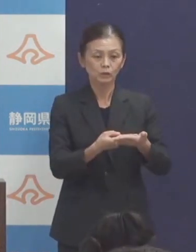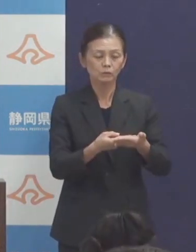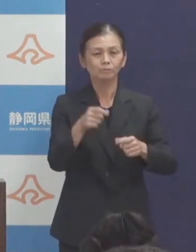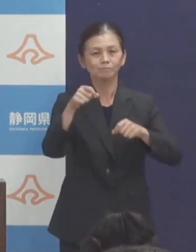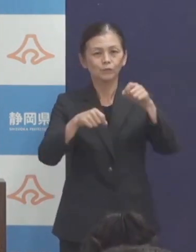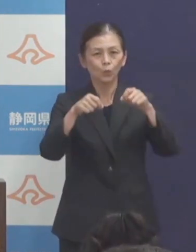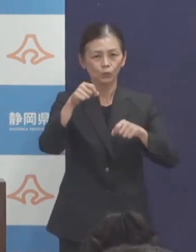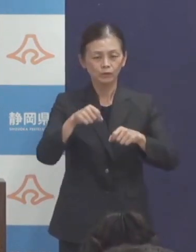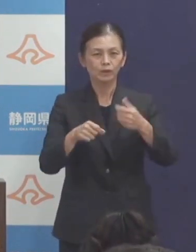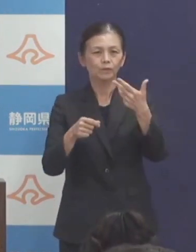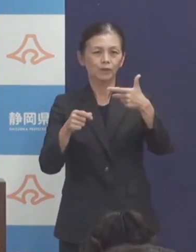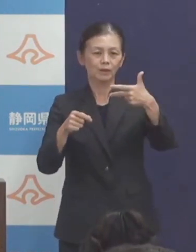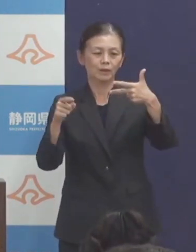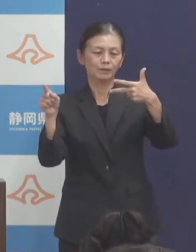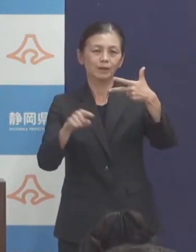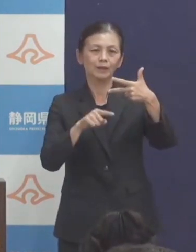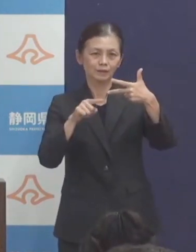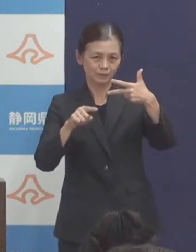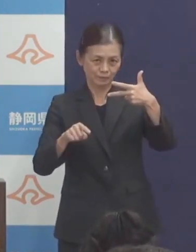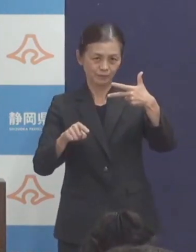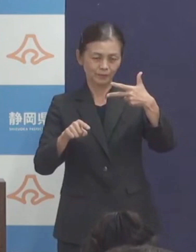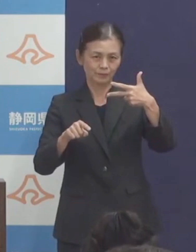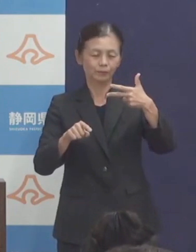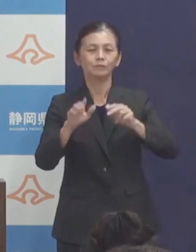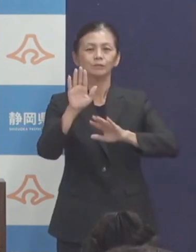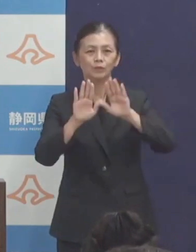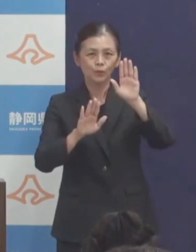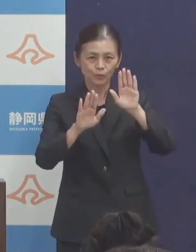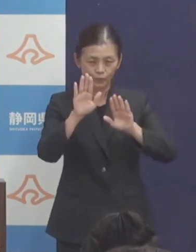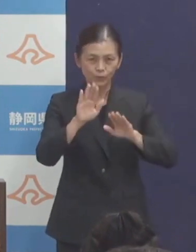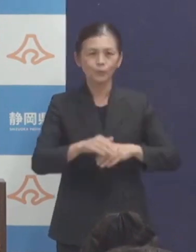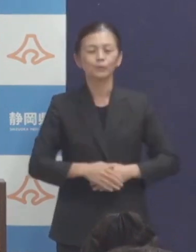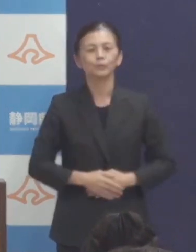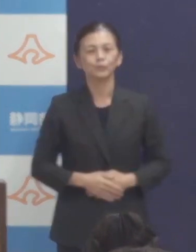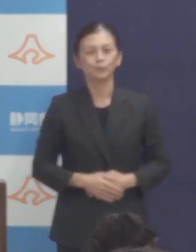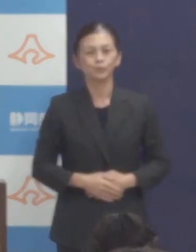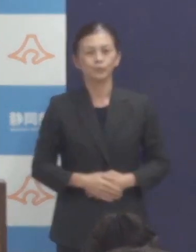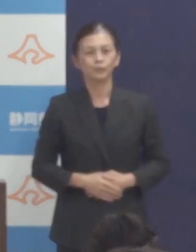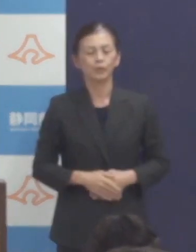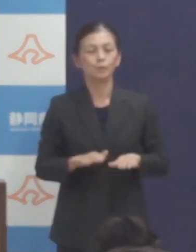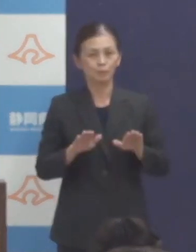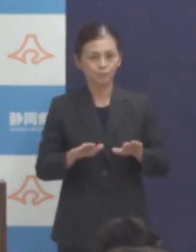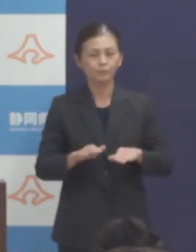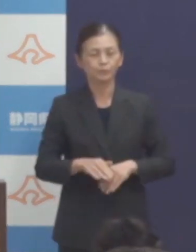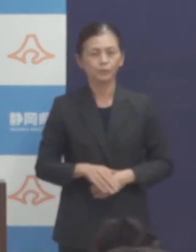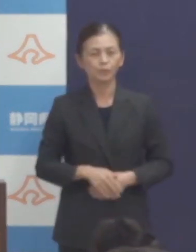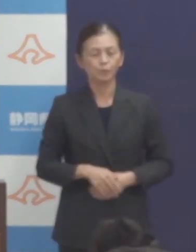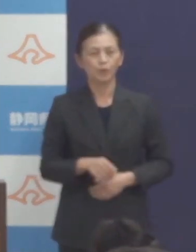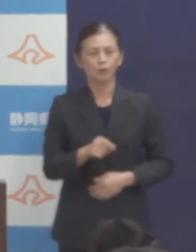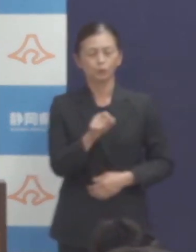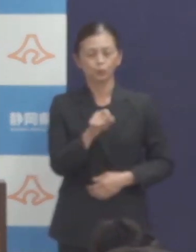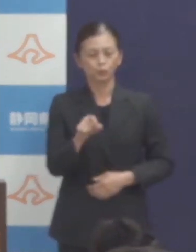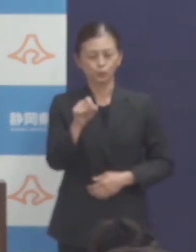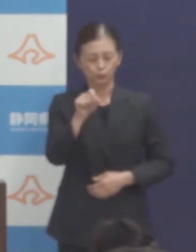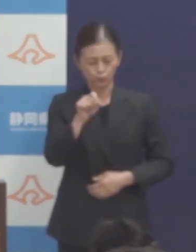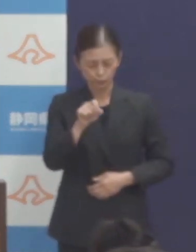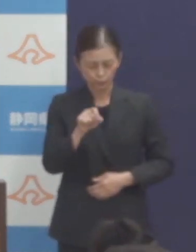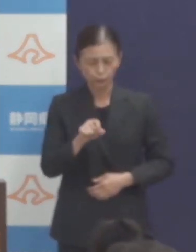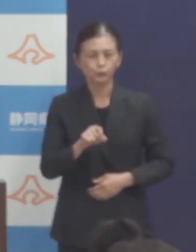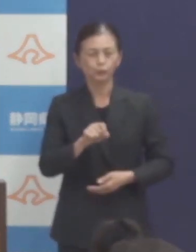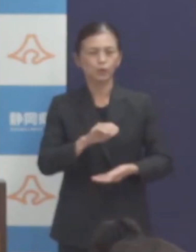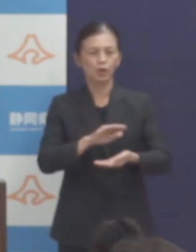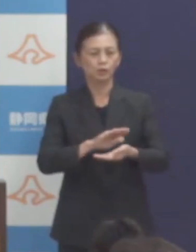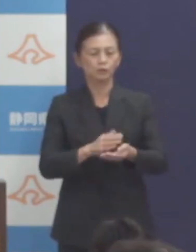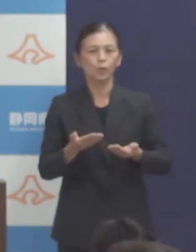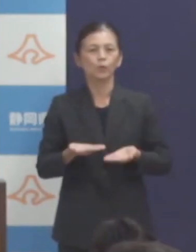中の方が7名となっております。こうした状況でございますので、目下のところは十分な医療提供体制が